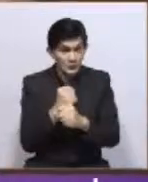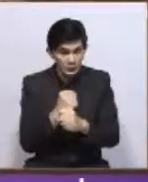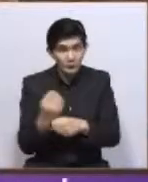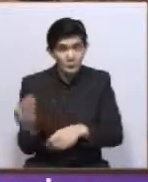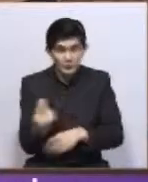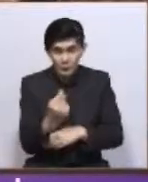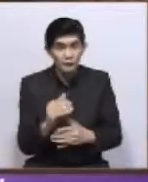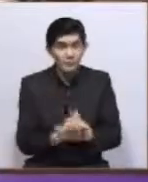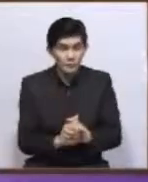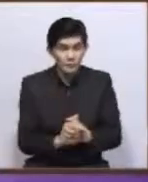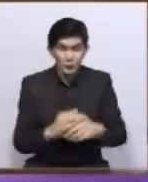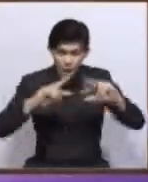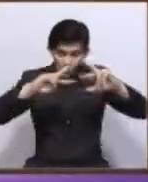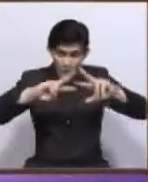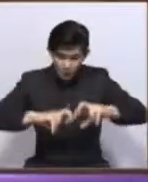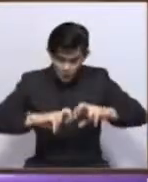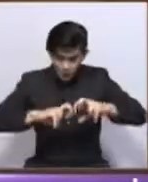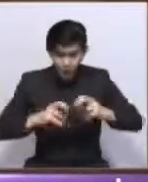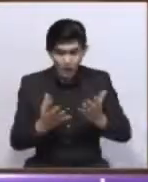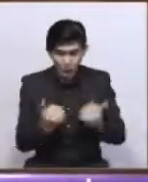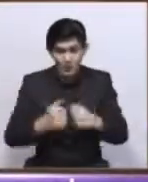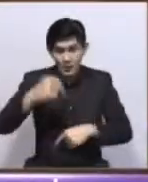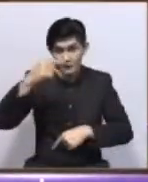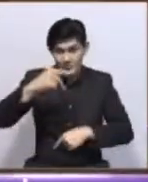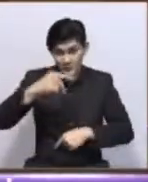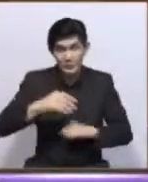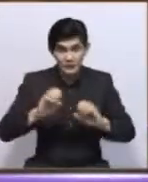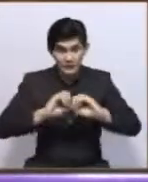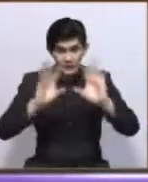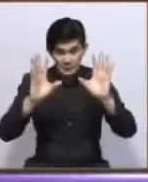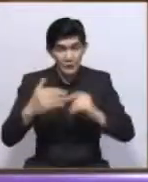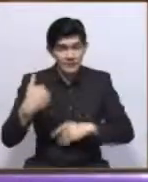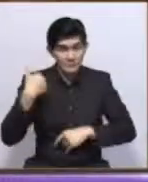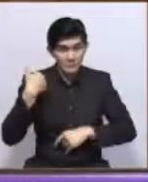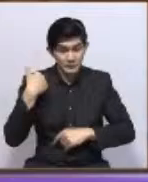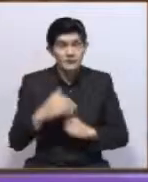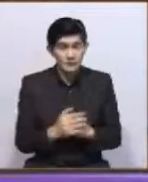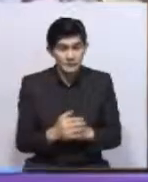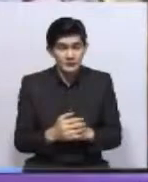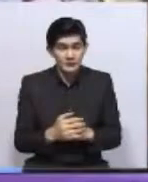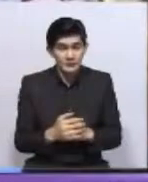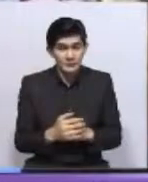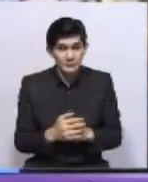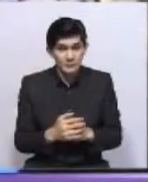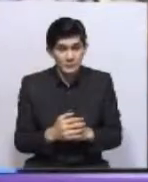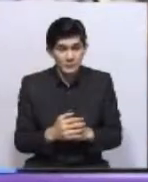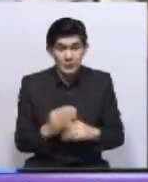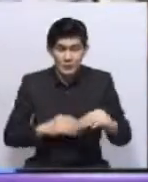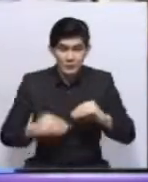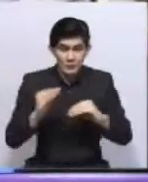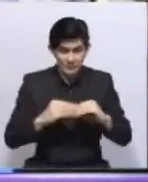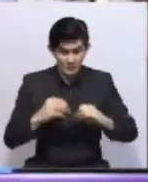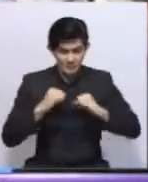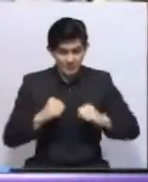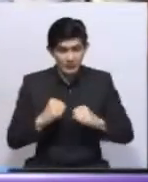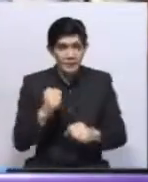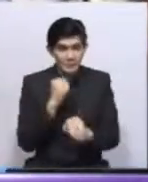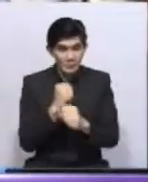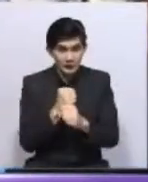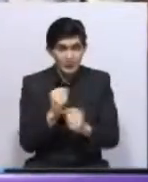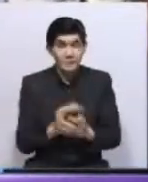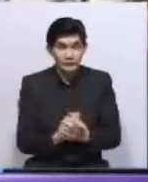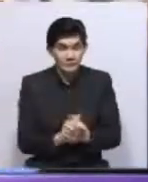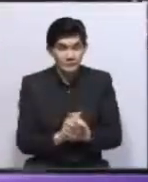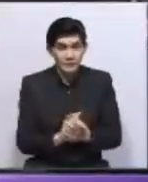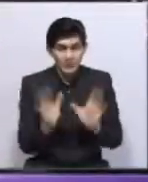คดีให้มีความรวดเร็วการพิจารณารับคดีพิเศษที่ต้องมีความชัดเจนไม่ซ้ำซ้อนกับหน่วยงานอื่นและการเพิ่มประสิทธิภาพของการทำ